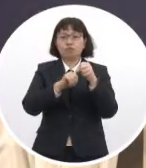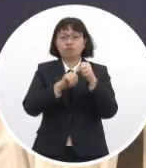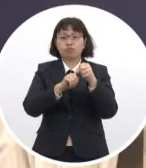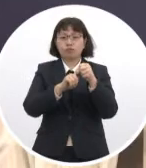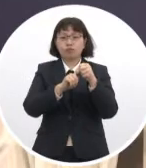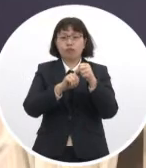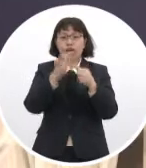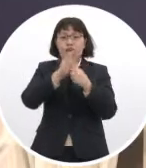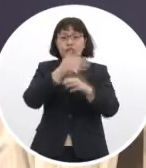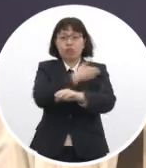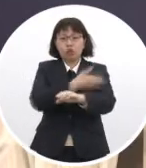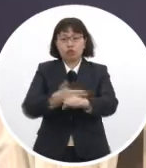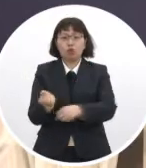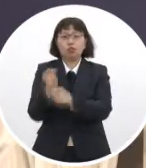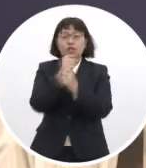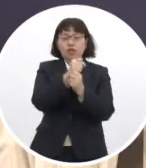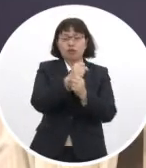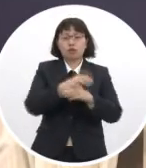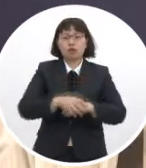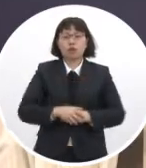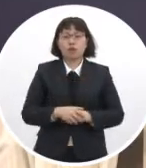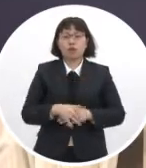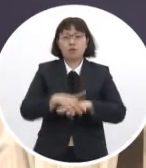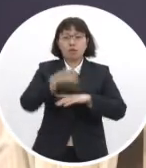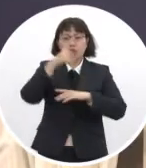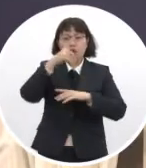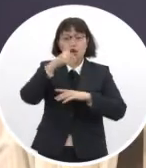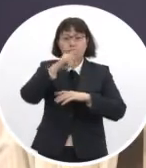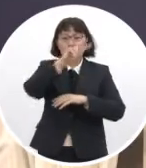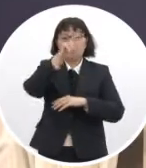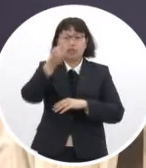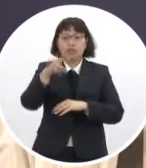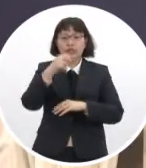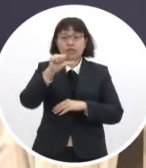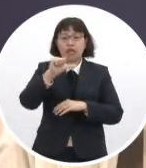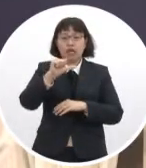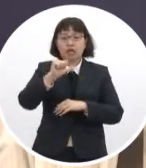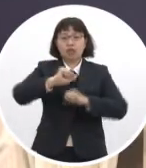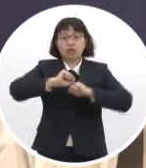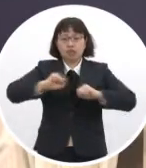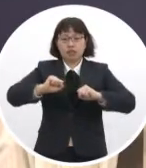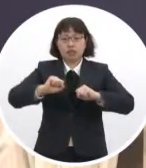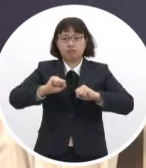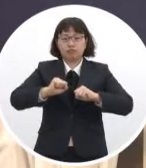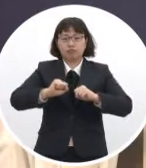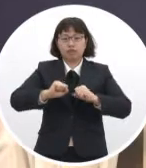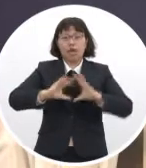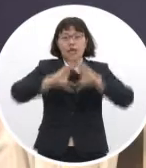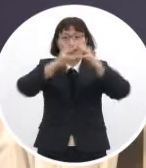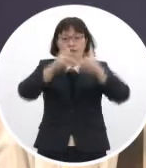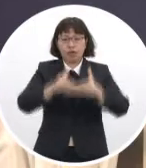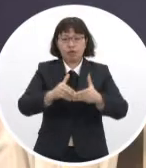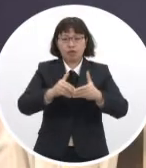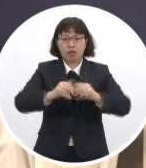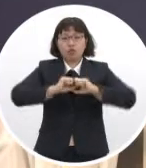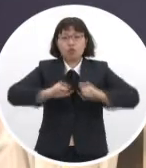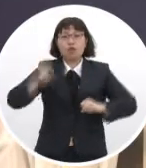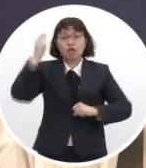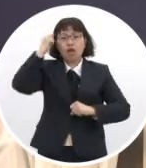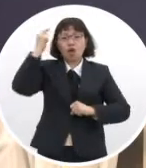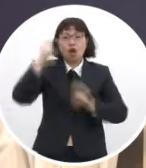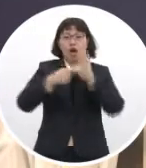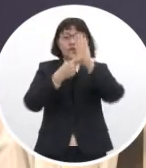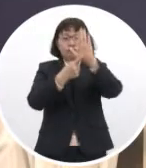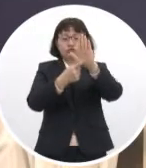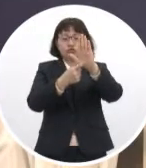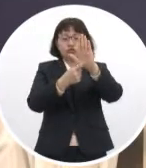の歩みを振り返りましょう。まずはリニアを生かし、世界の中で存在感を発揮する中京大都市